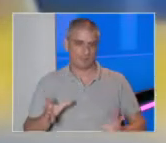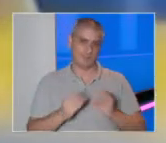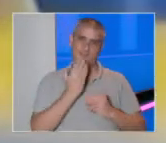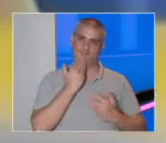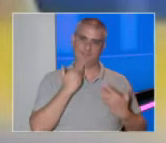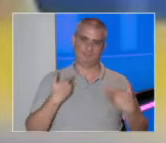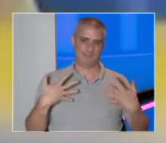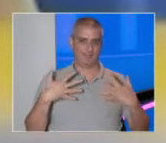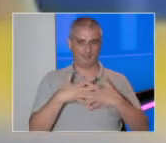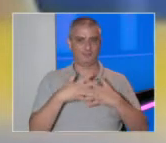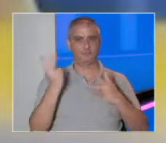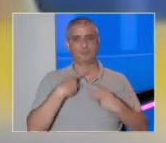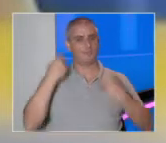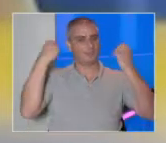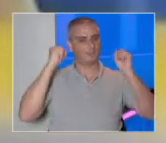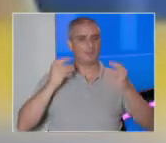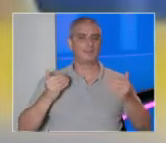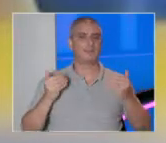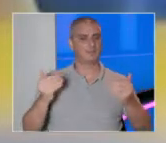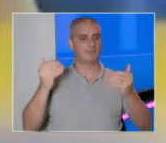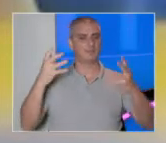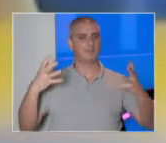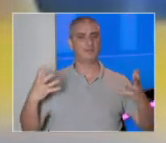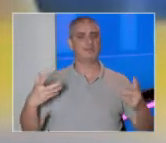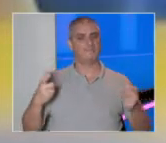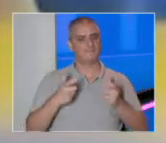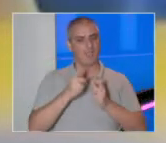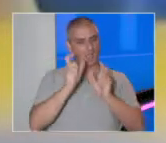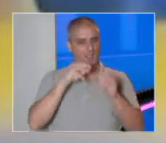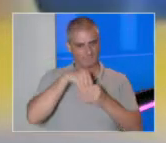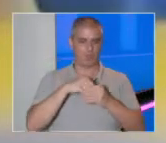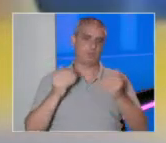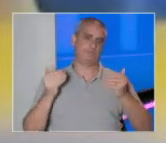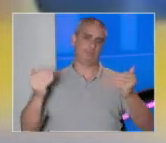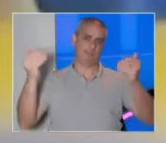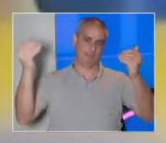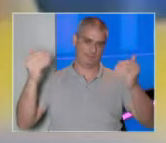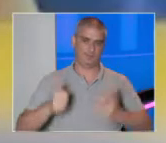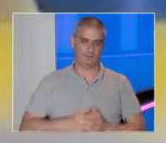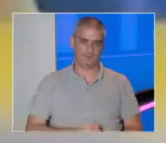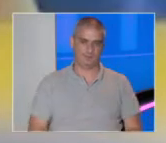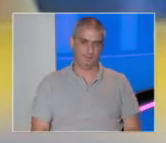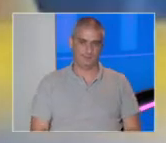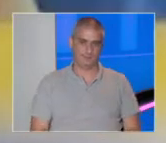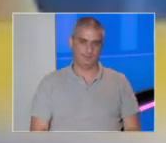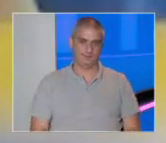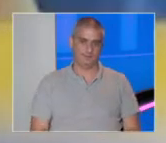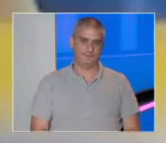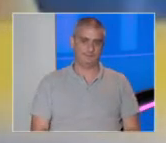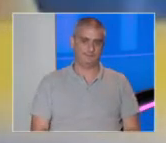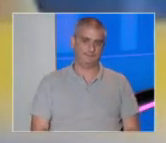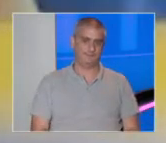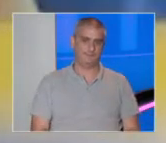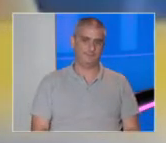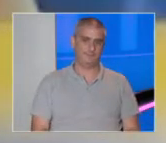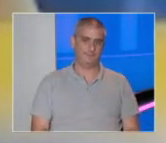تفعله هذه الاتفاقية هو أنها تجمع الإمارات العربية المتحدة مع إسرائيل